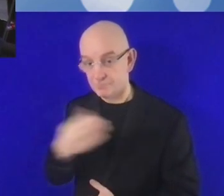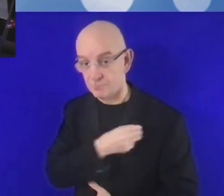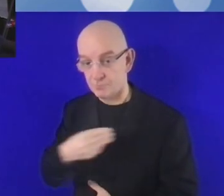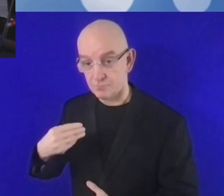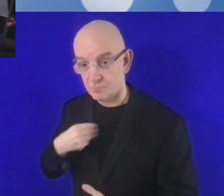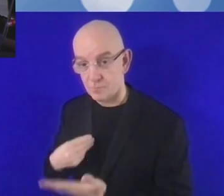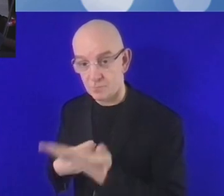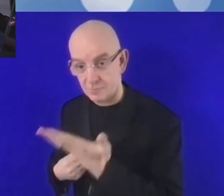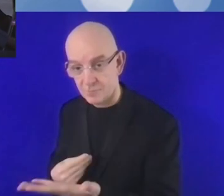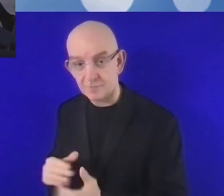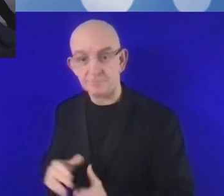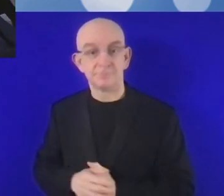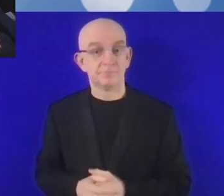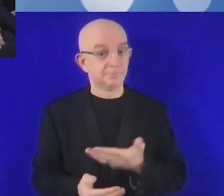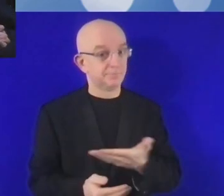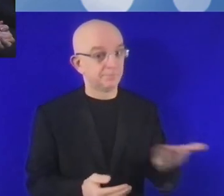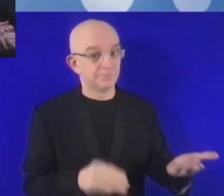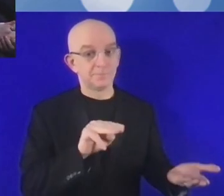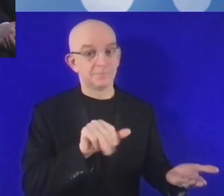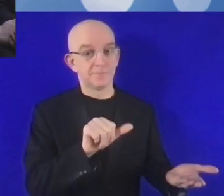Польша, господин Матеуш